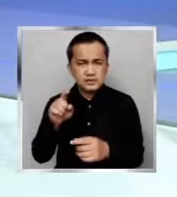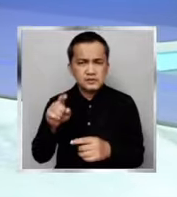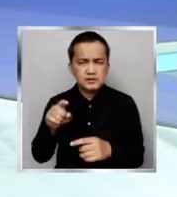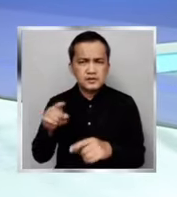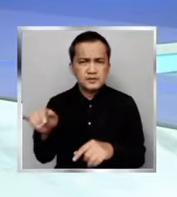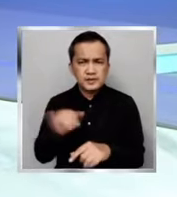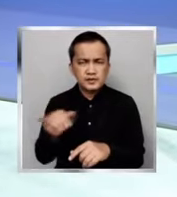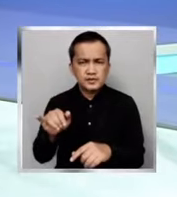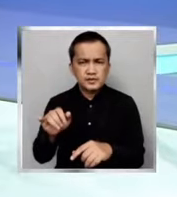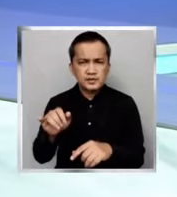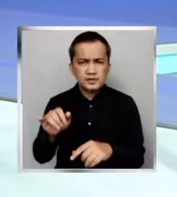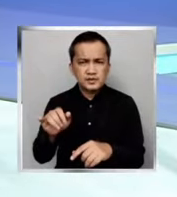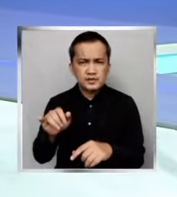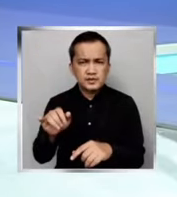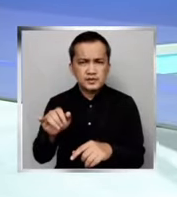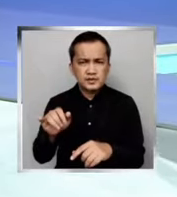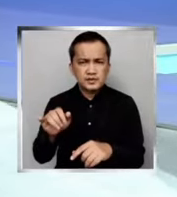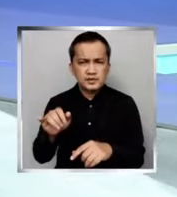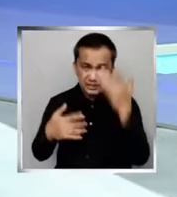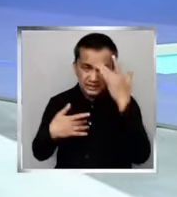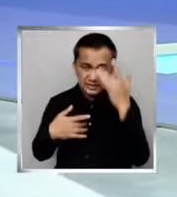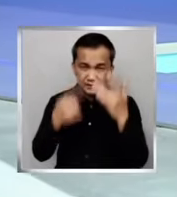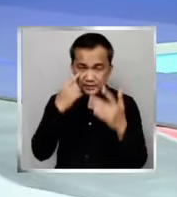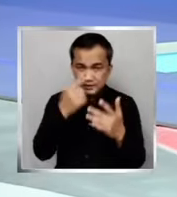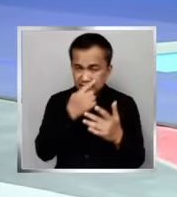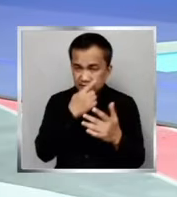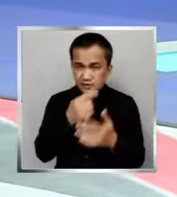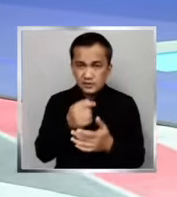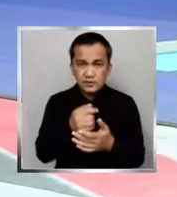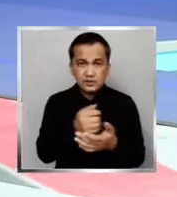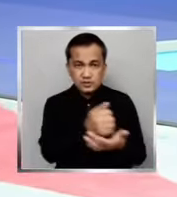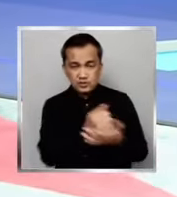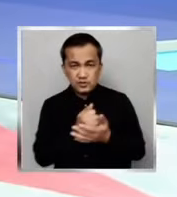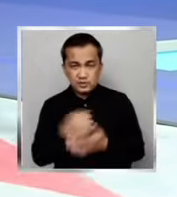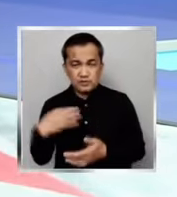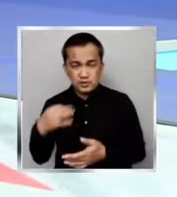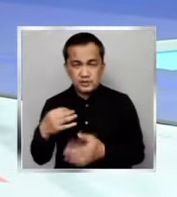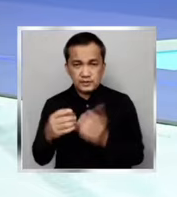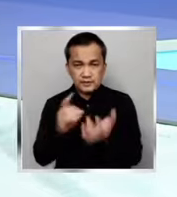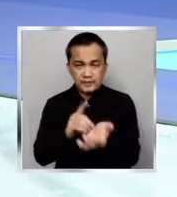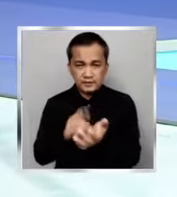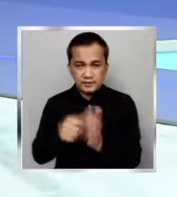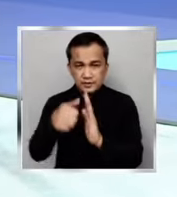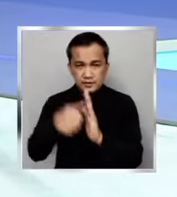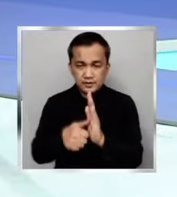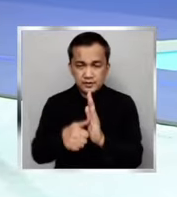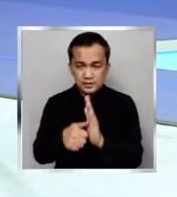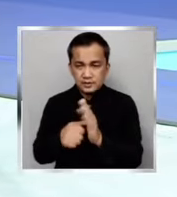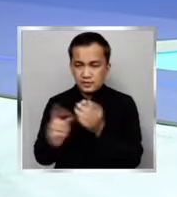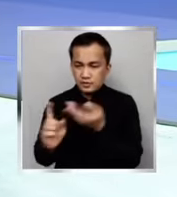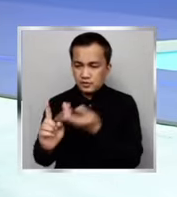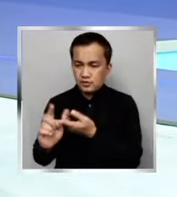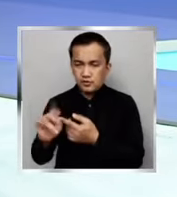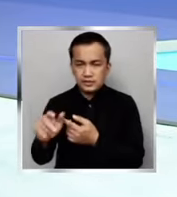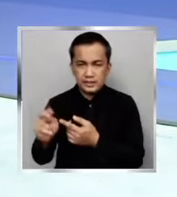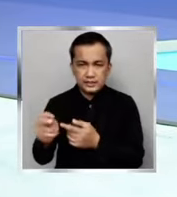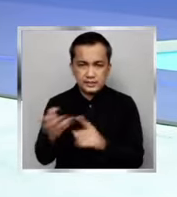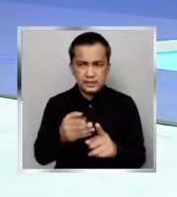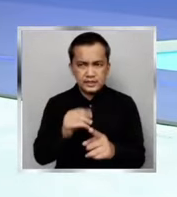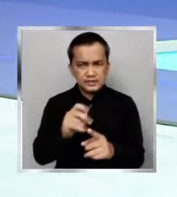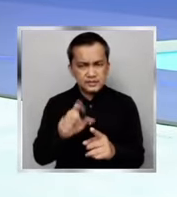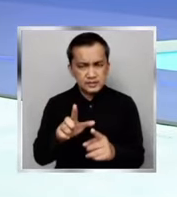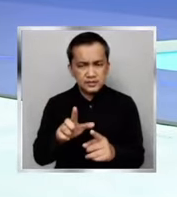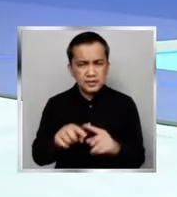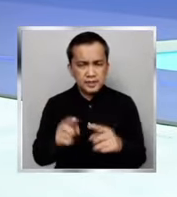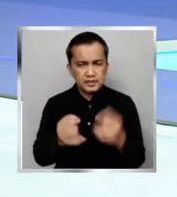mata sa tulong ng ating mga volunteer doctors na operahan sina Roy at Raven pero ang bunso